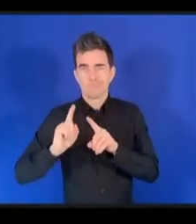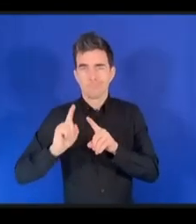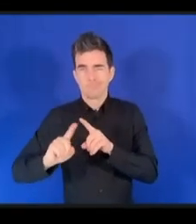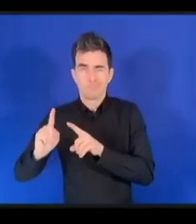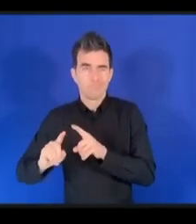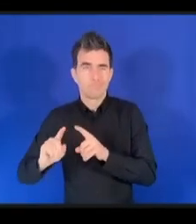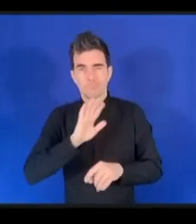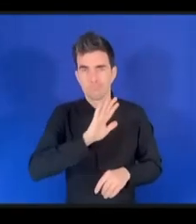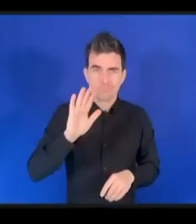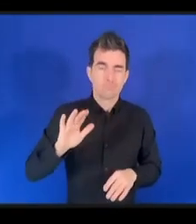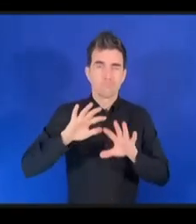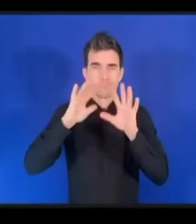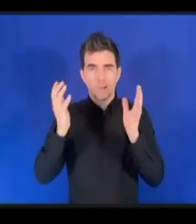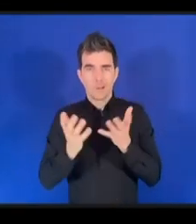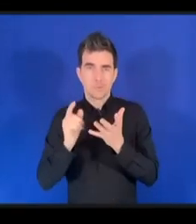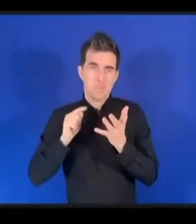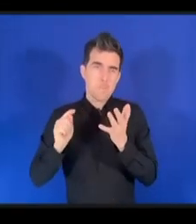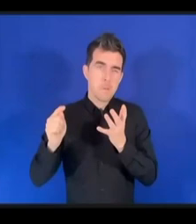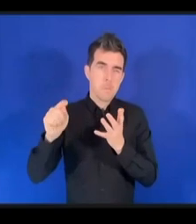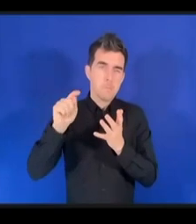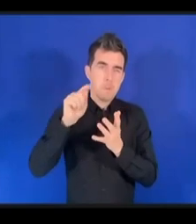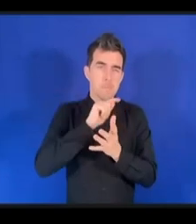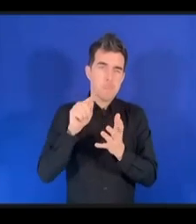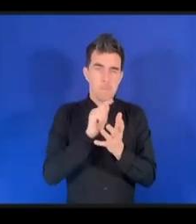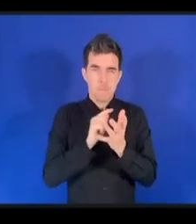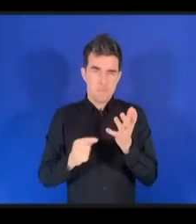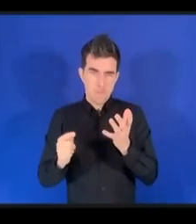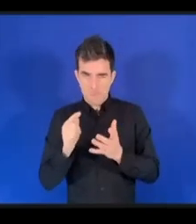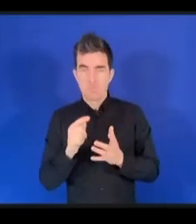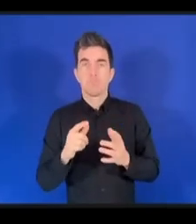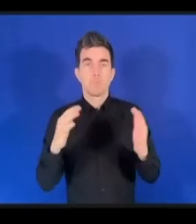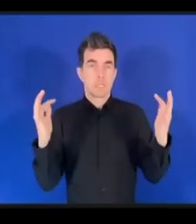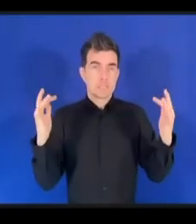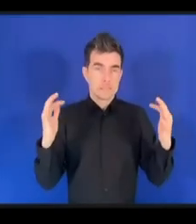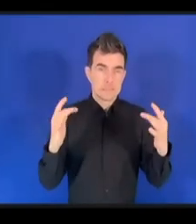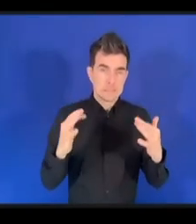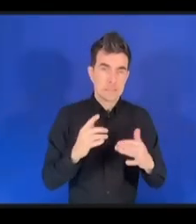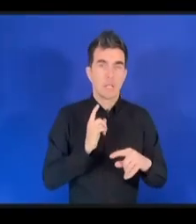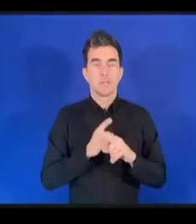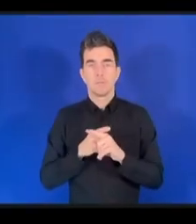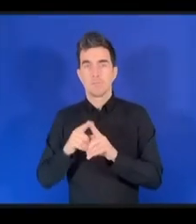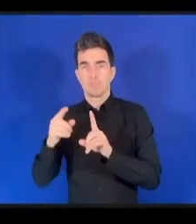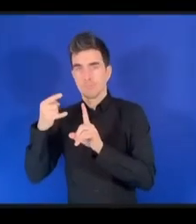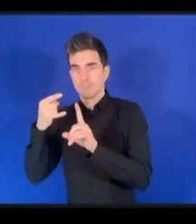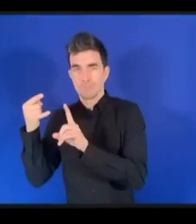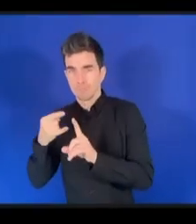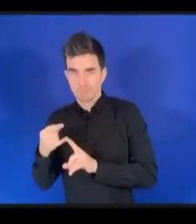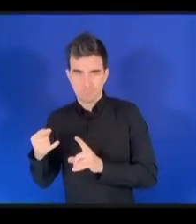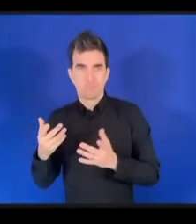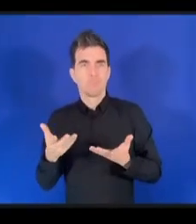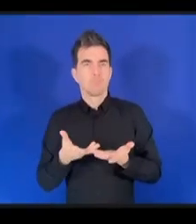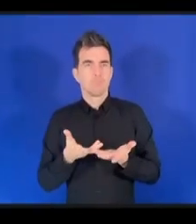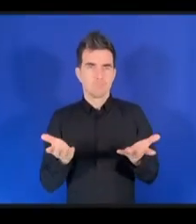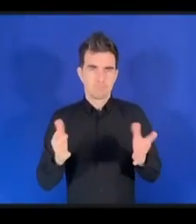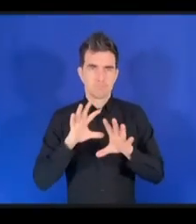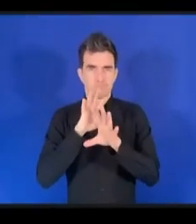まざまな課題について幅広い関係者によって実りあるご議論